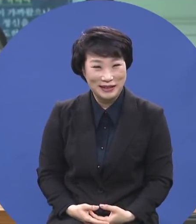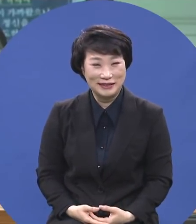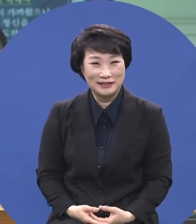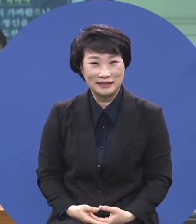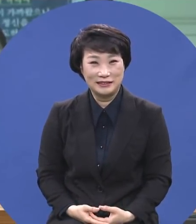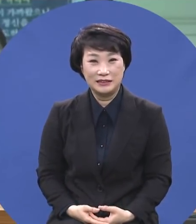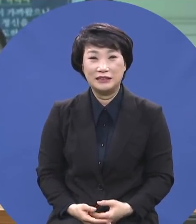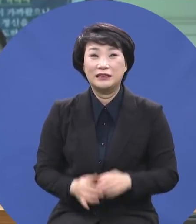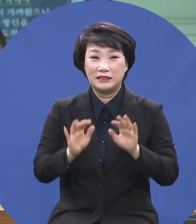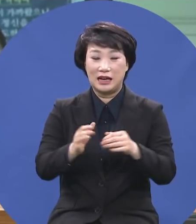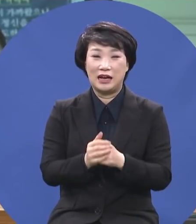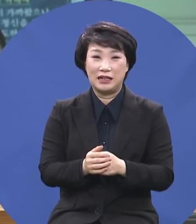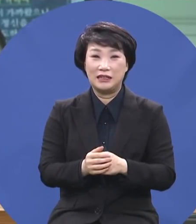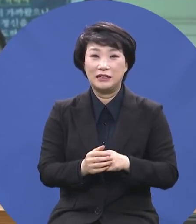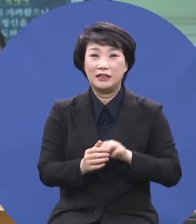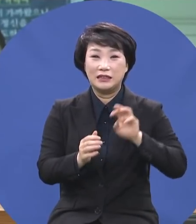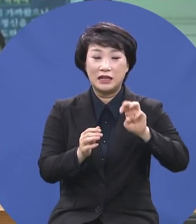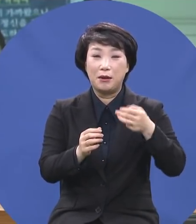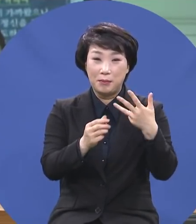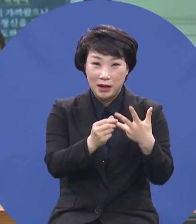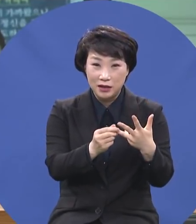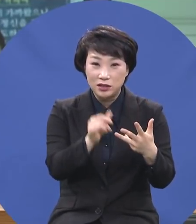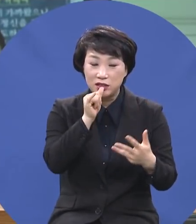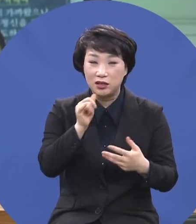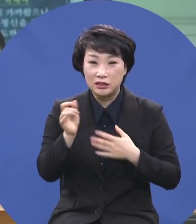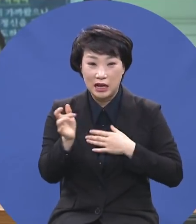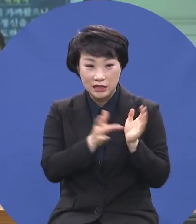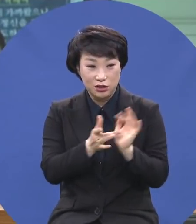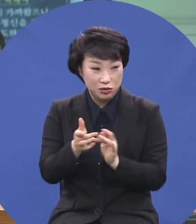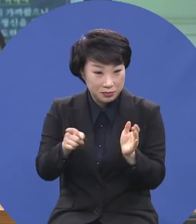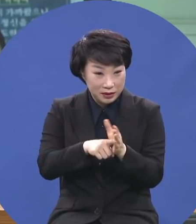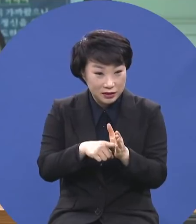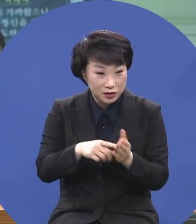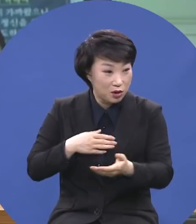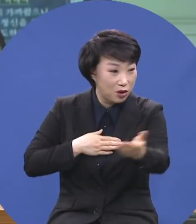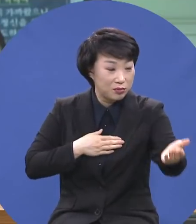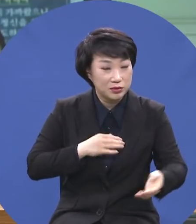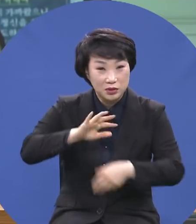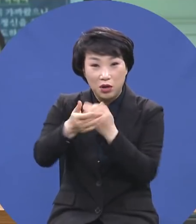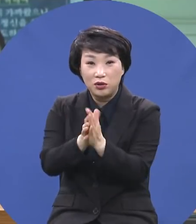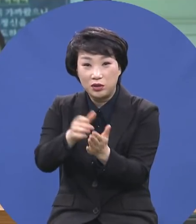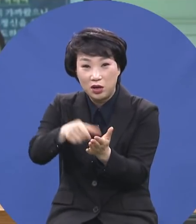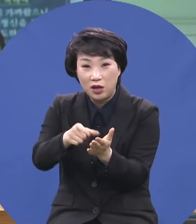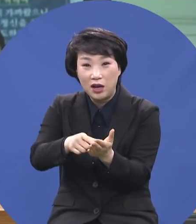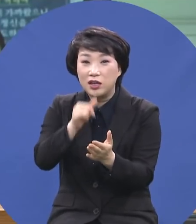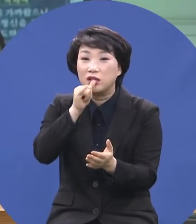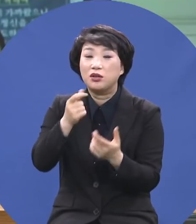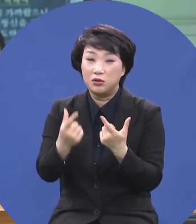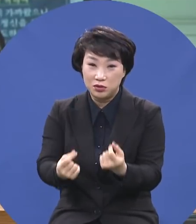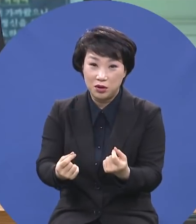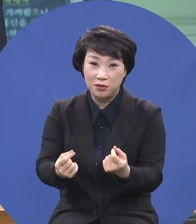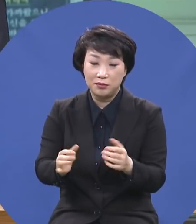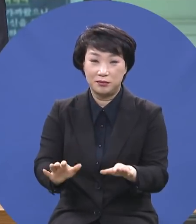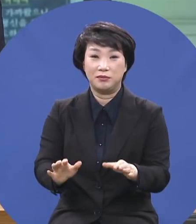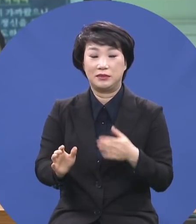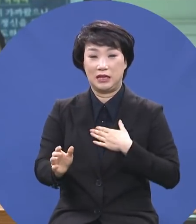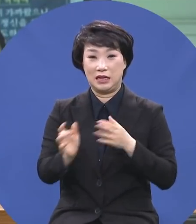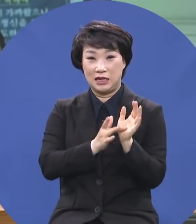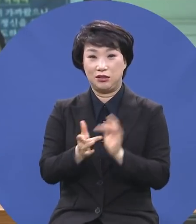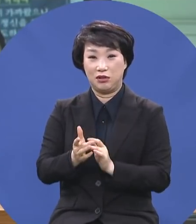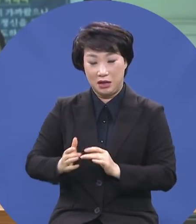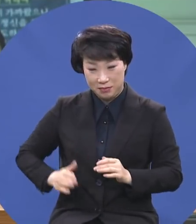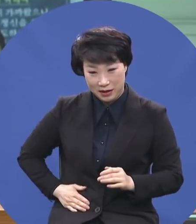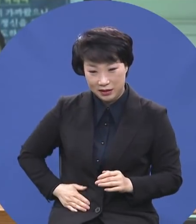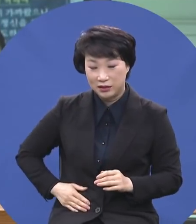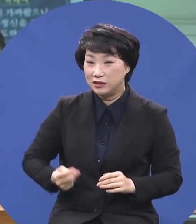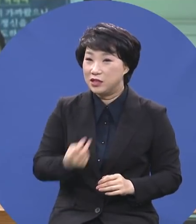말이야. 38절에 나를 믿는 자는 성경의 이름과 같이 내